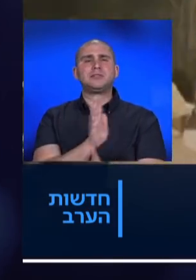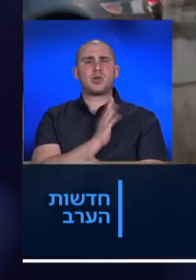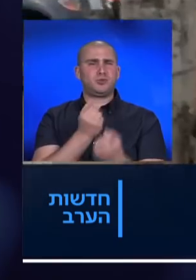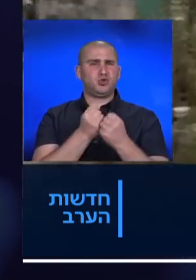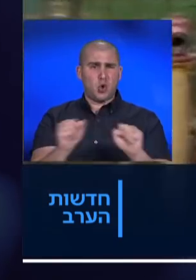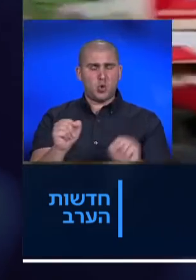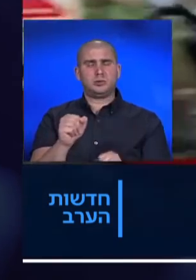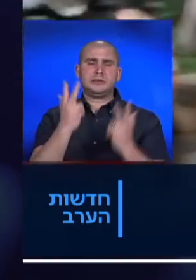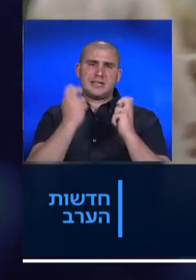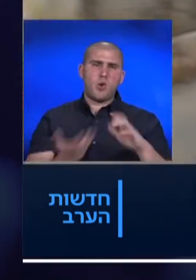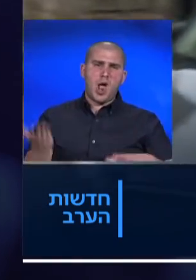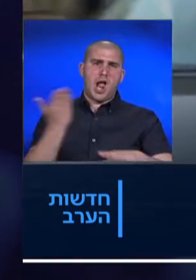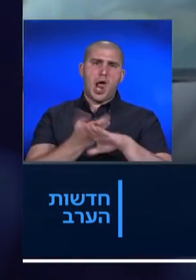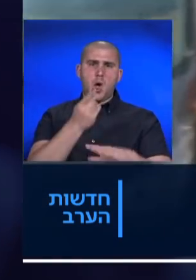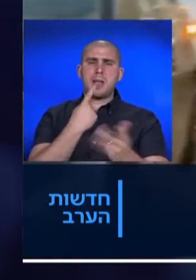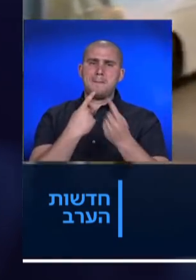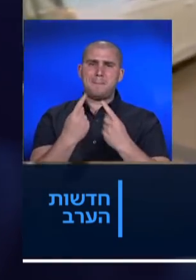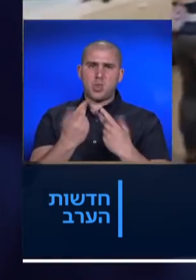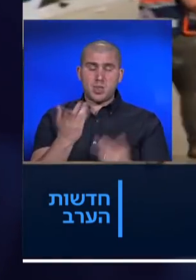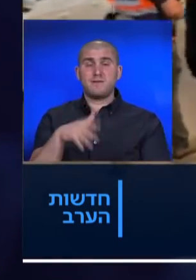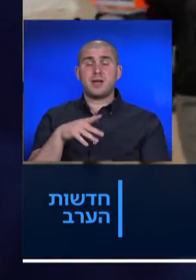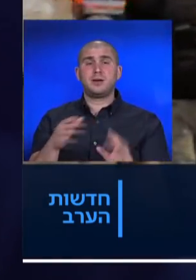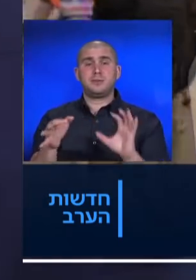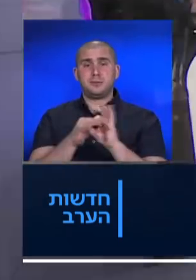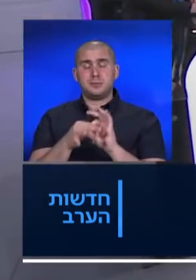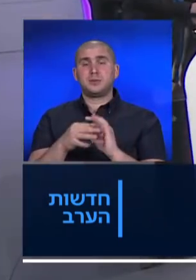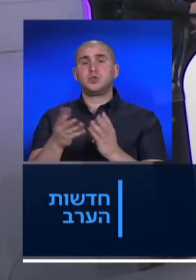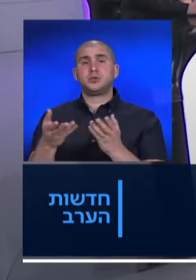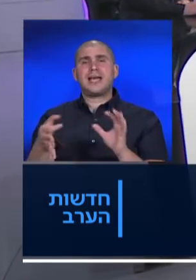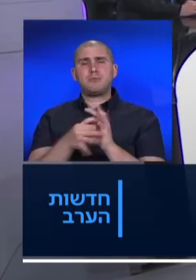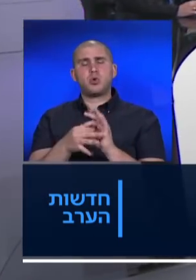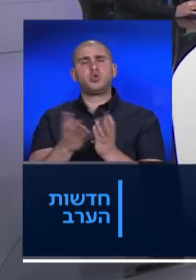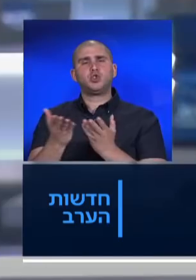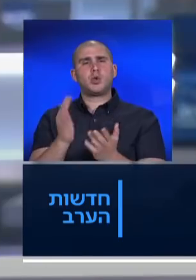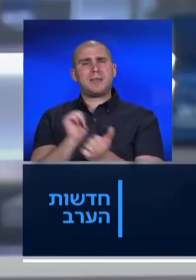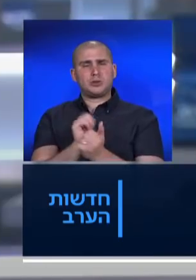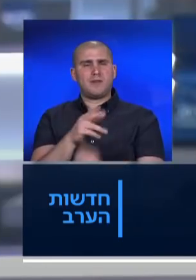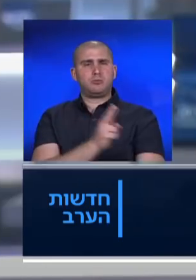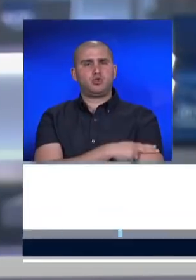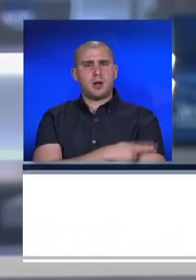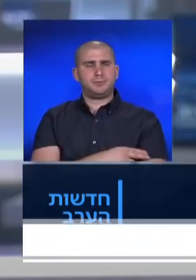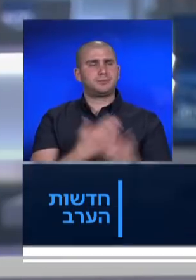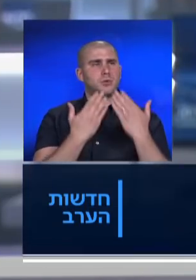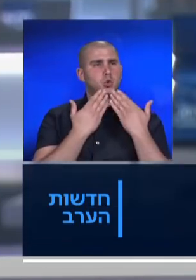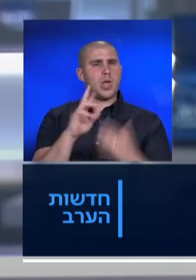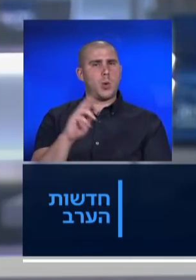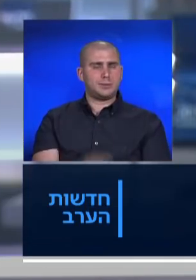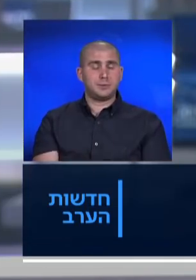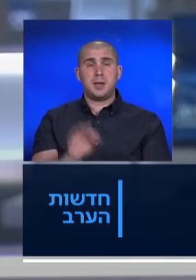לעלות בדיונים ובממשק בין שירות בתי הסוהר למשטרה. תודה רבה, רועי. בזמן שהחברות